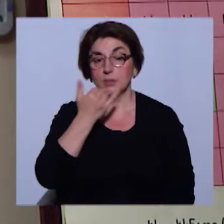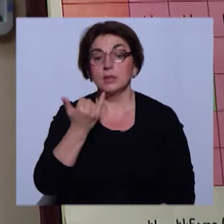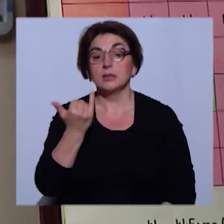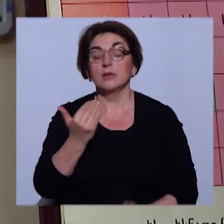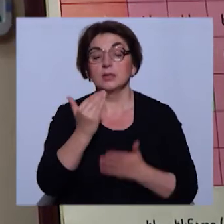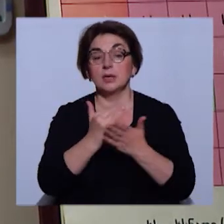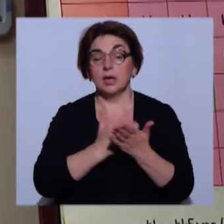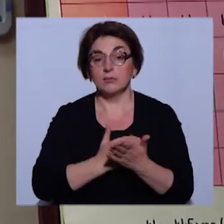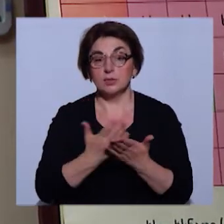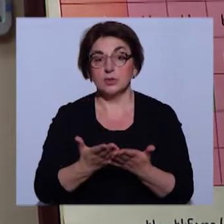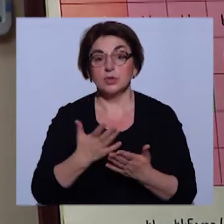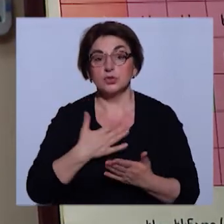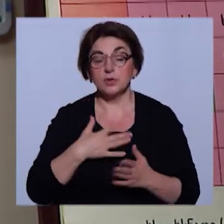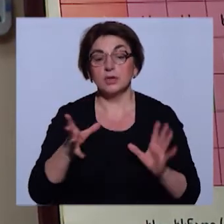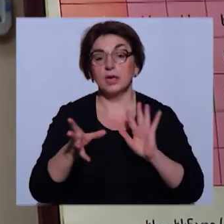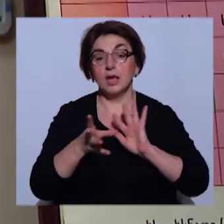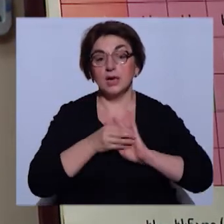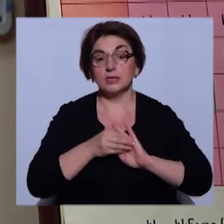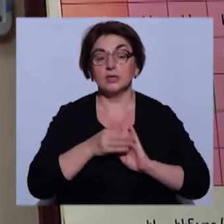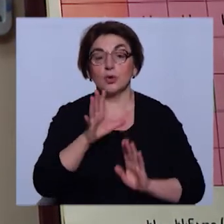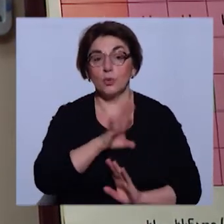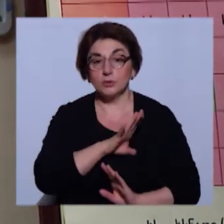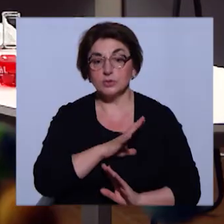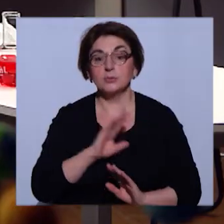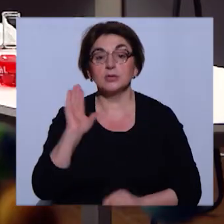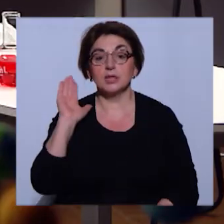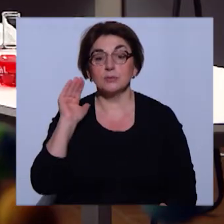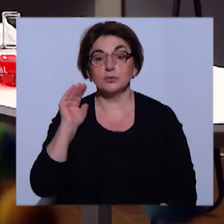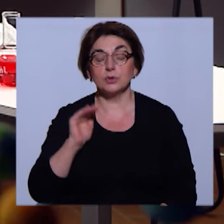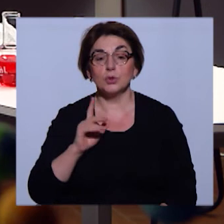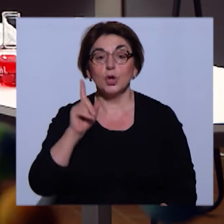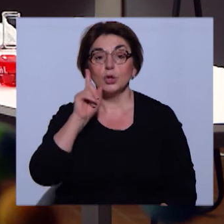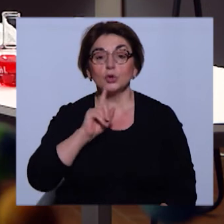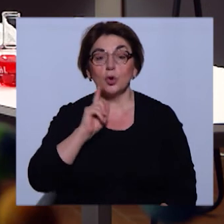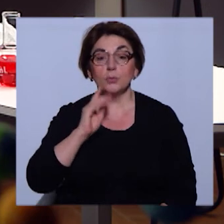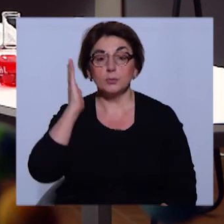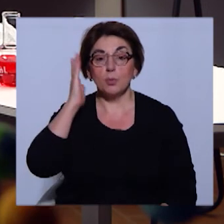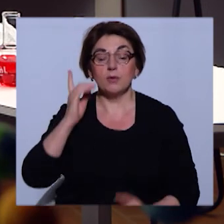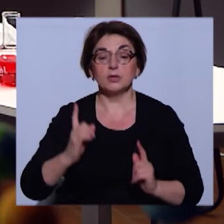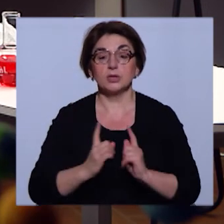გადაგიხადო დღევანდელი გაკვეთილისთვის, ჩვენი ერთად ყოფნისთვის და გემშვიდობები